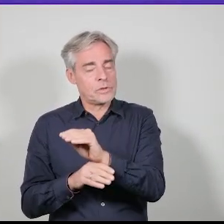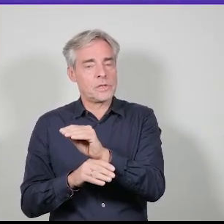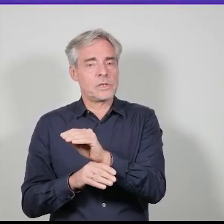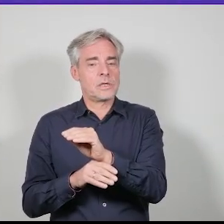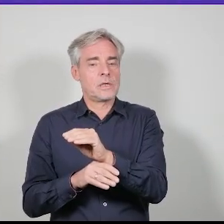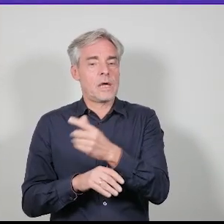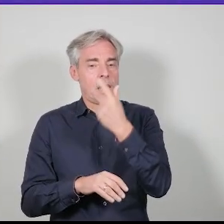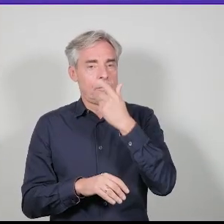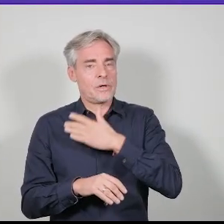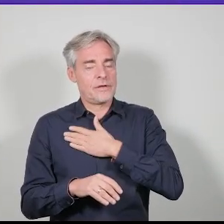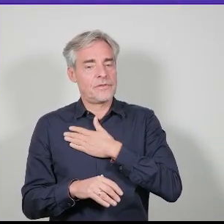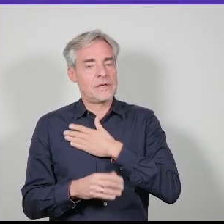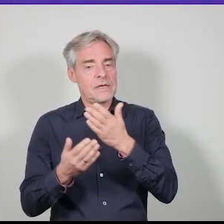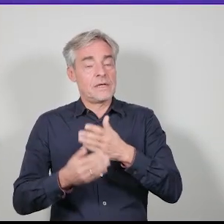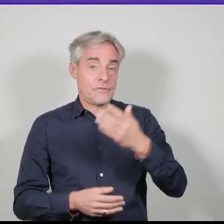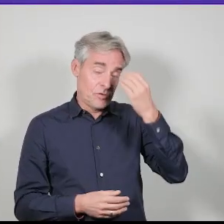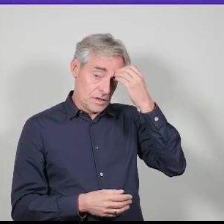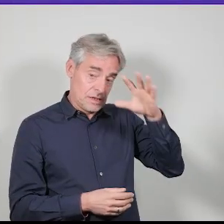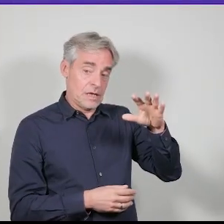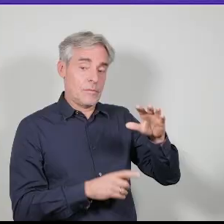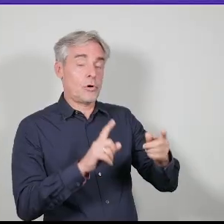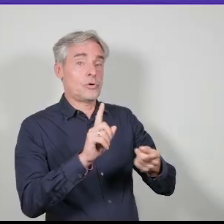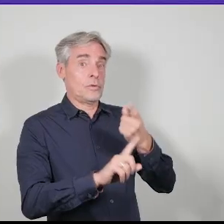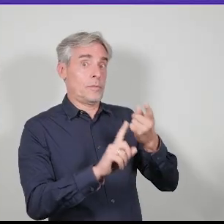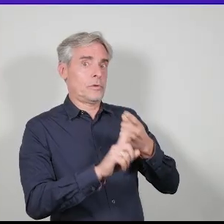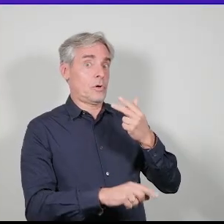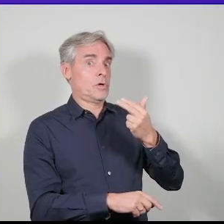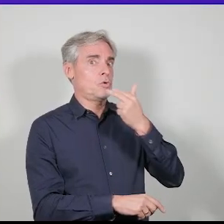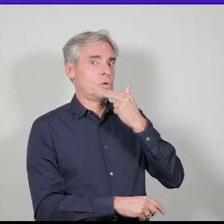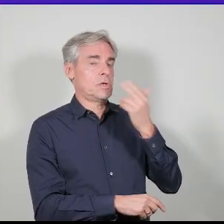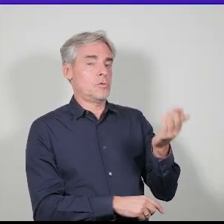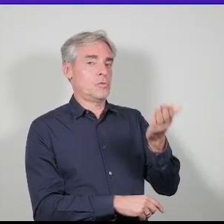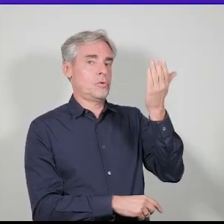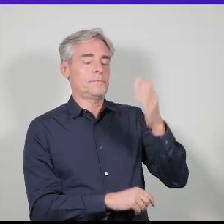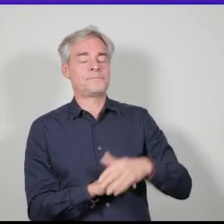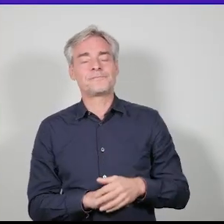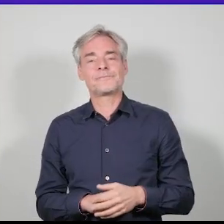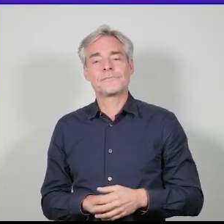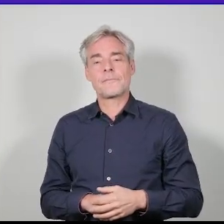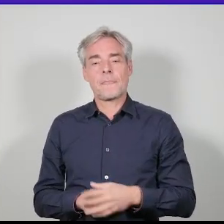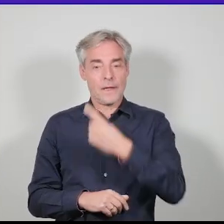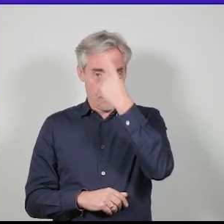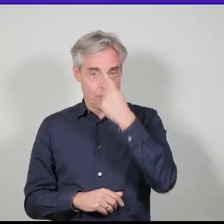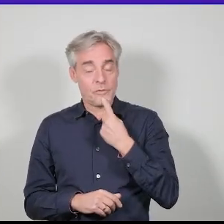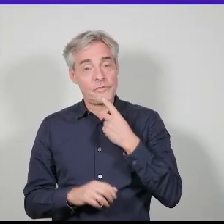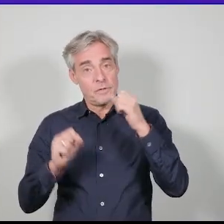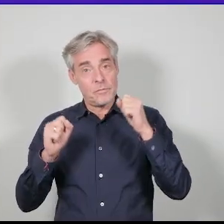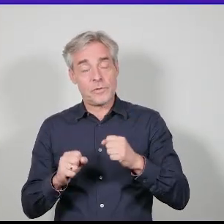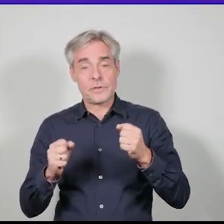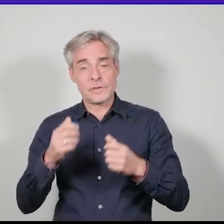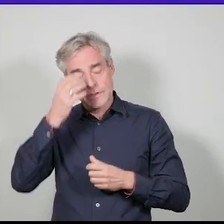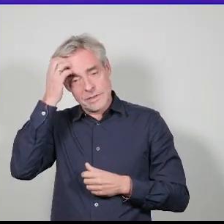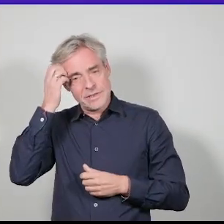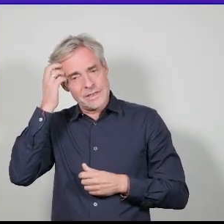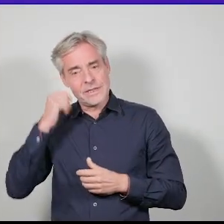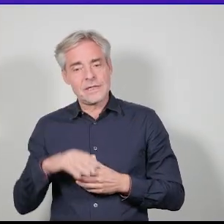donc je pense que c'est des signalements qui sont utiles. Il y a dans ce que vous posez un profilage un peu de ce que peut être un case manager